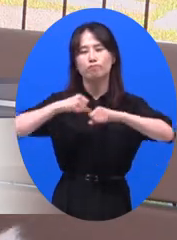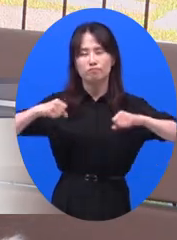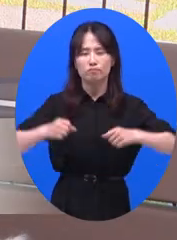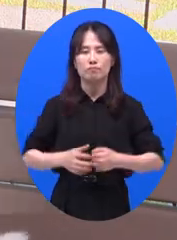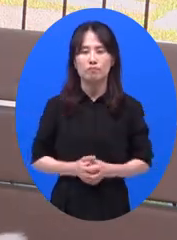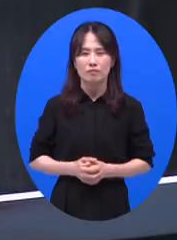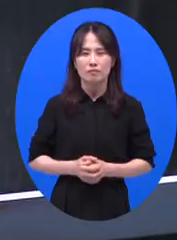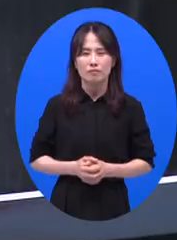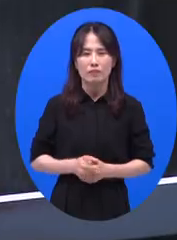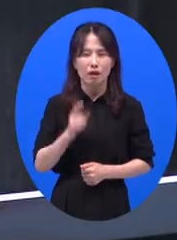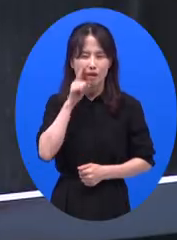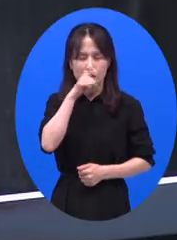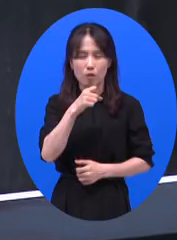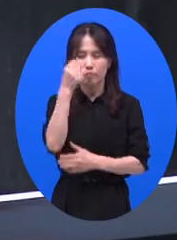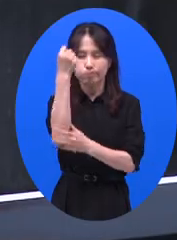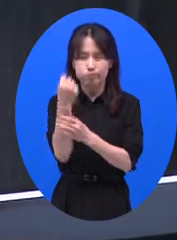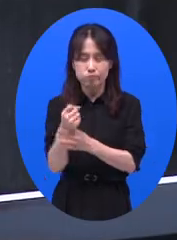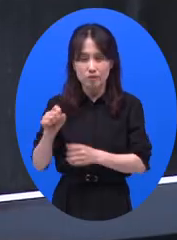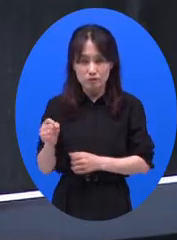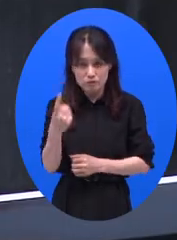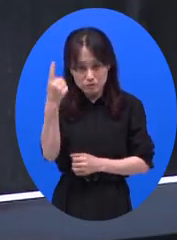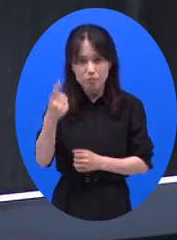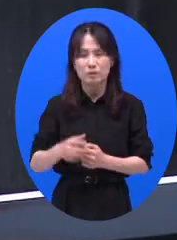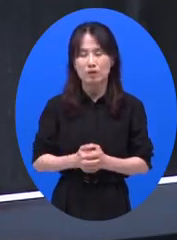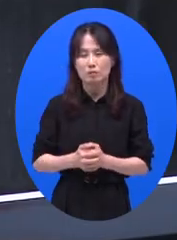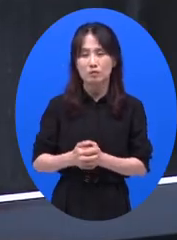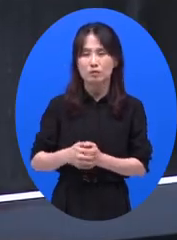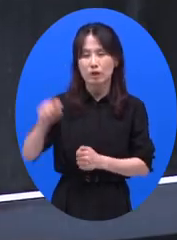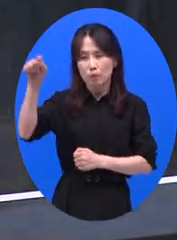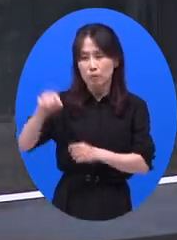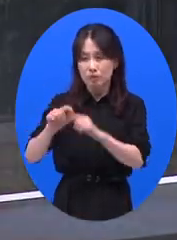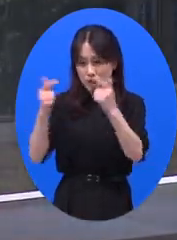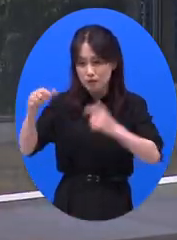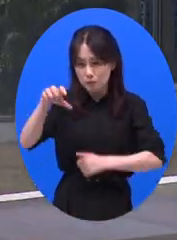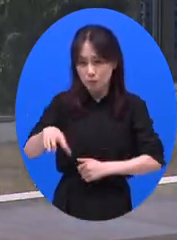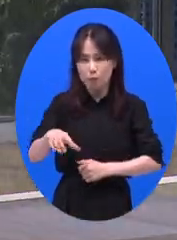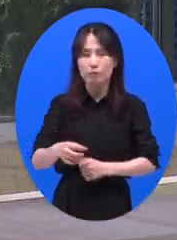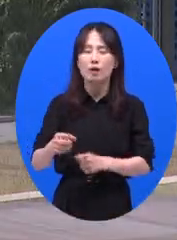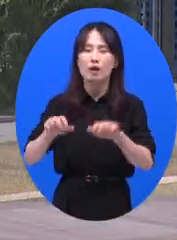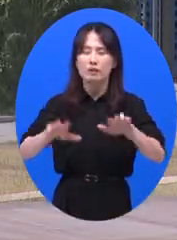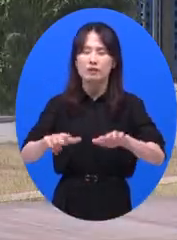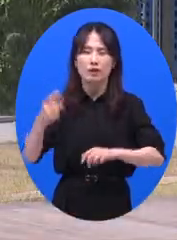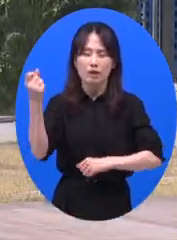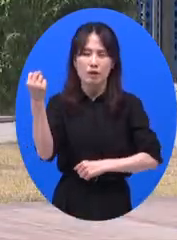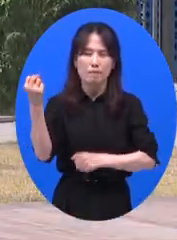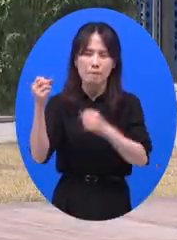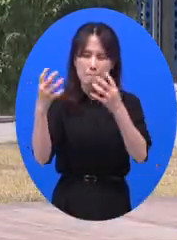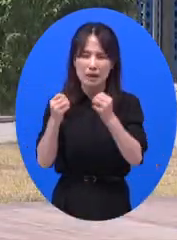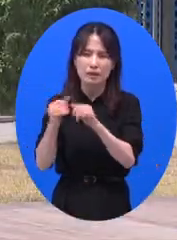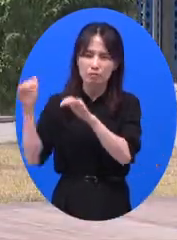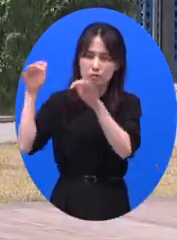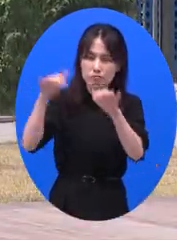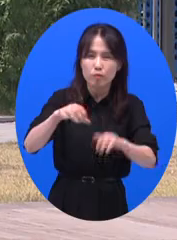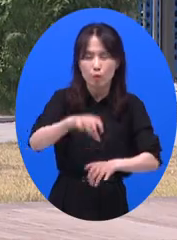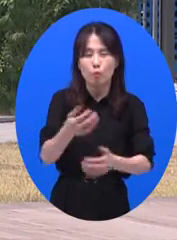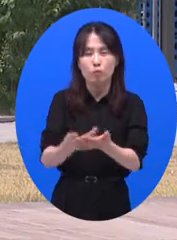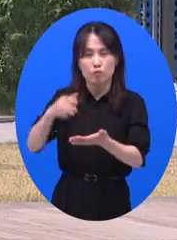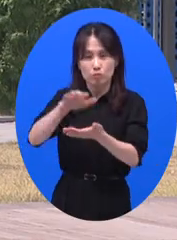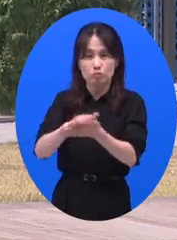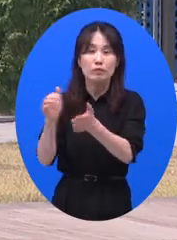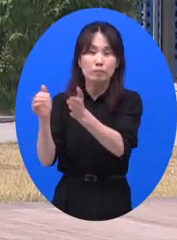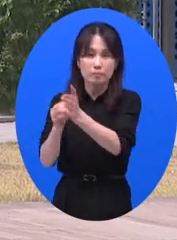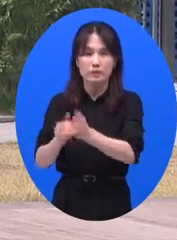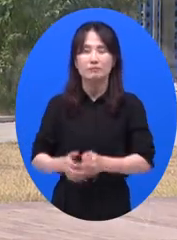넓고 지저분하고 나 오래됐다는 이유로 외면 받던 공간에서 발길이 끊임없이 이어지는 곳을 변신